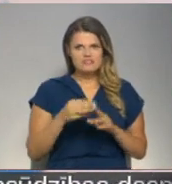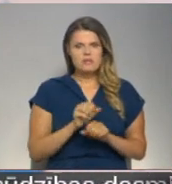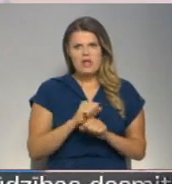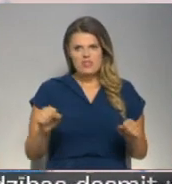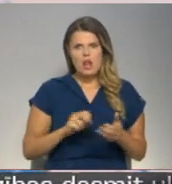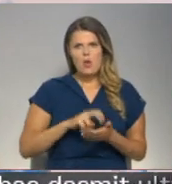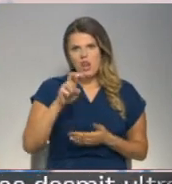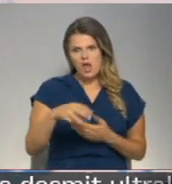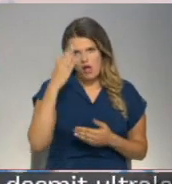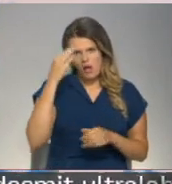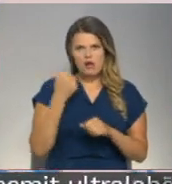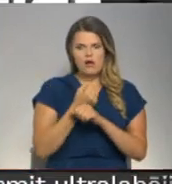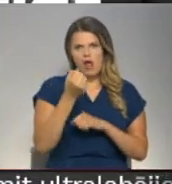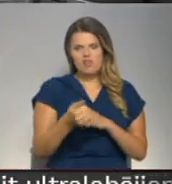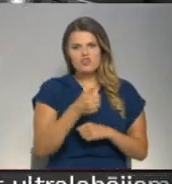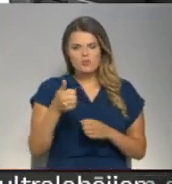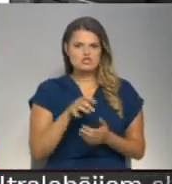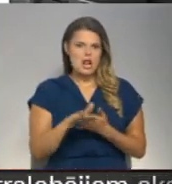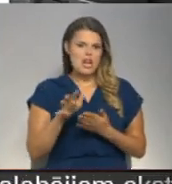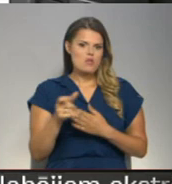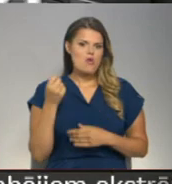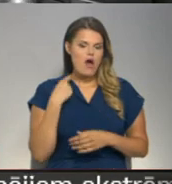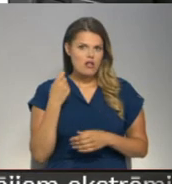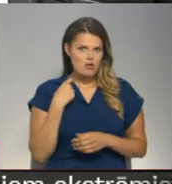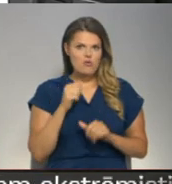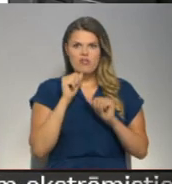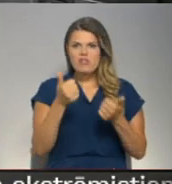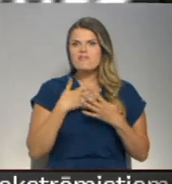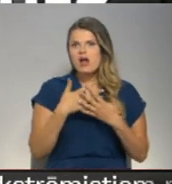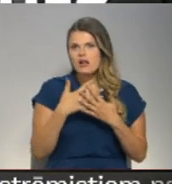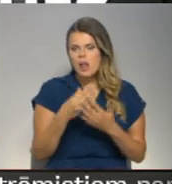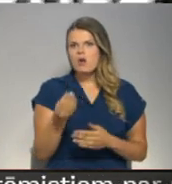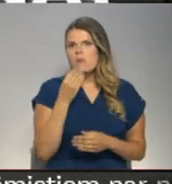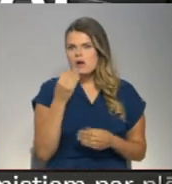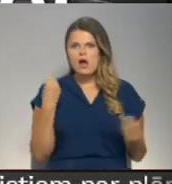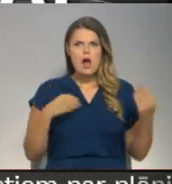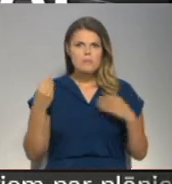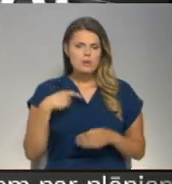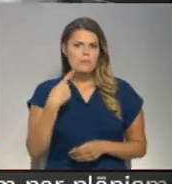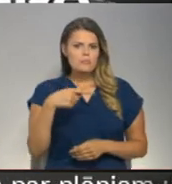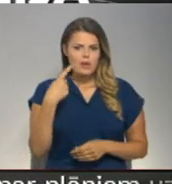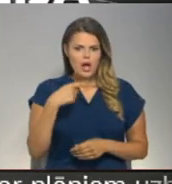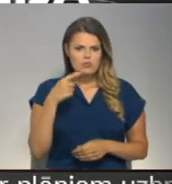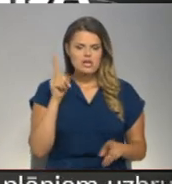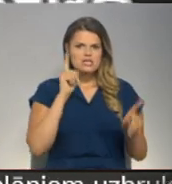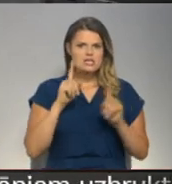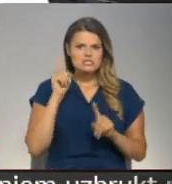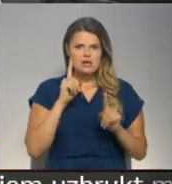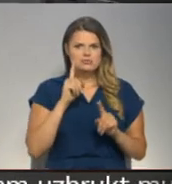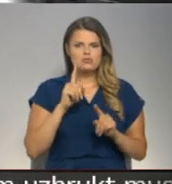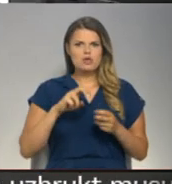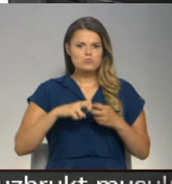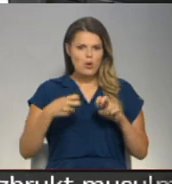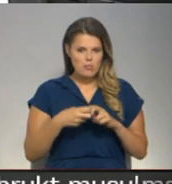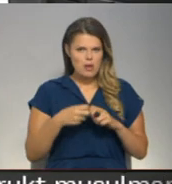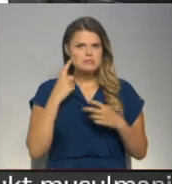liekt uz galvas, ir cevišķi, ja viņš ir lietojis alkoholu. Nespēja elpot, paēst, apģērties, parunāt, seksuālā disfunkcija,